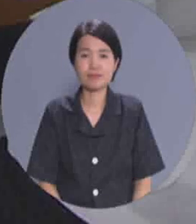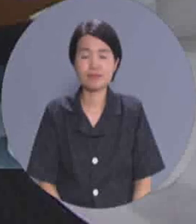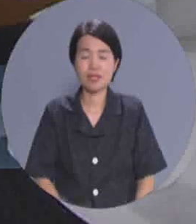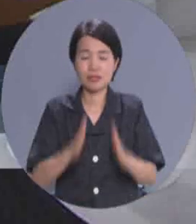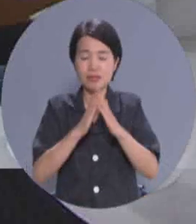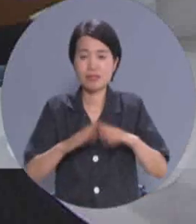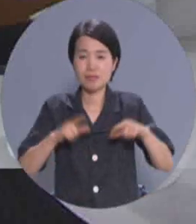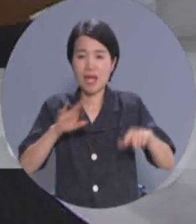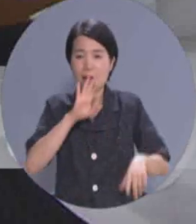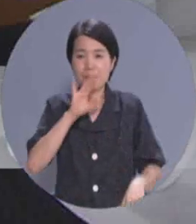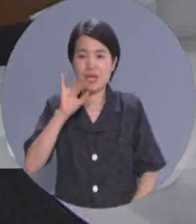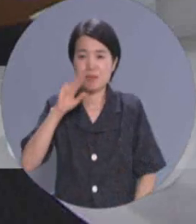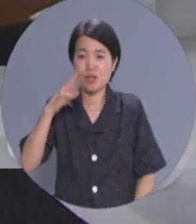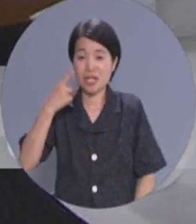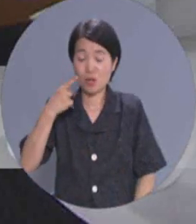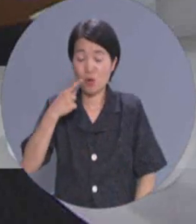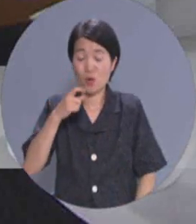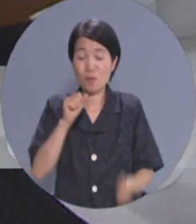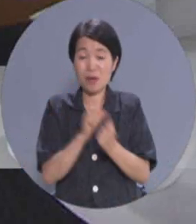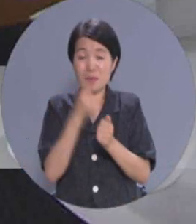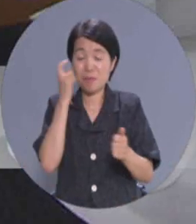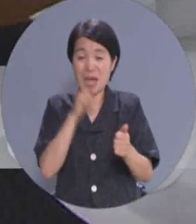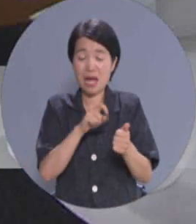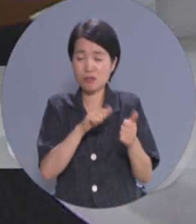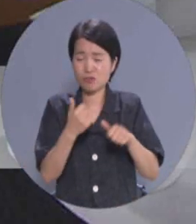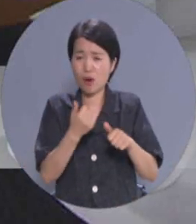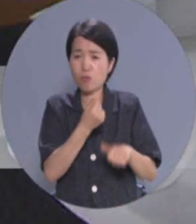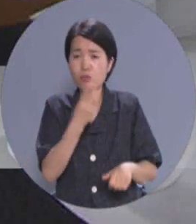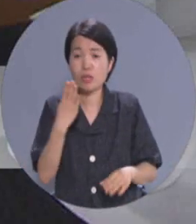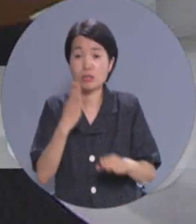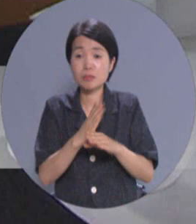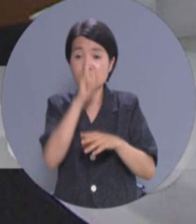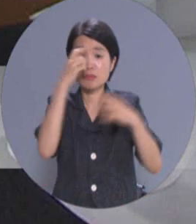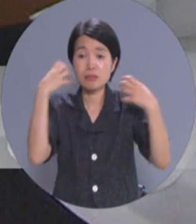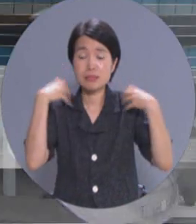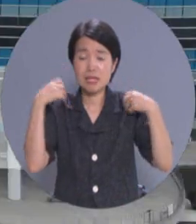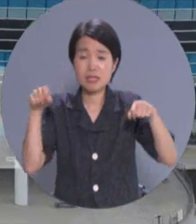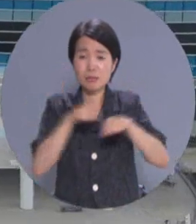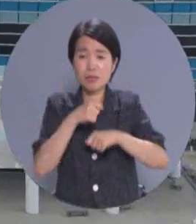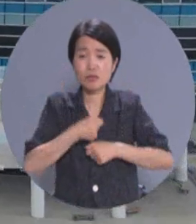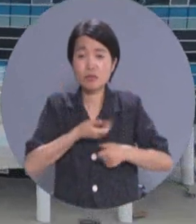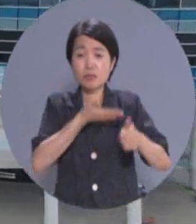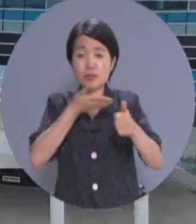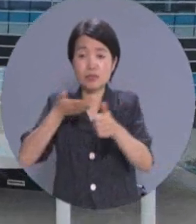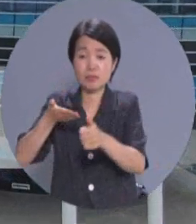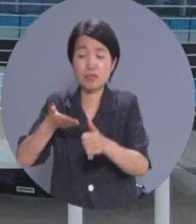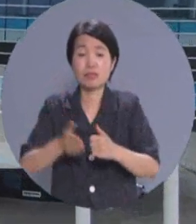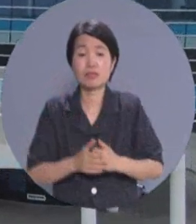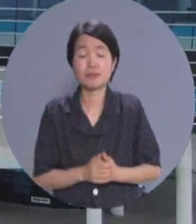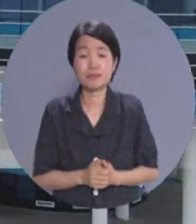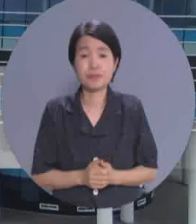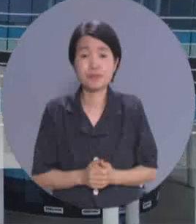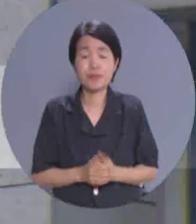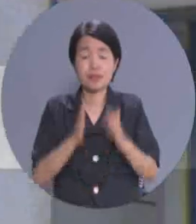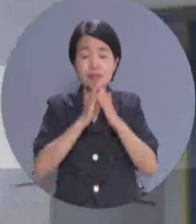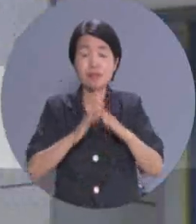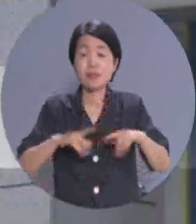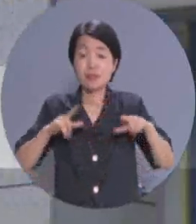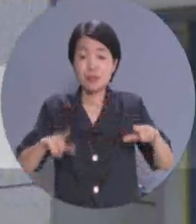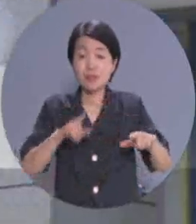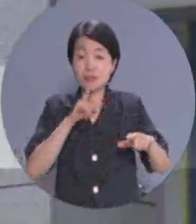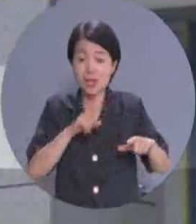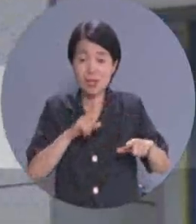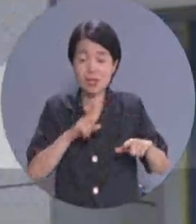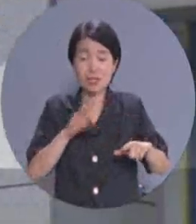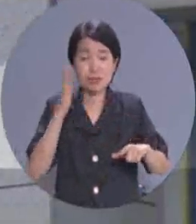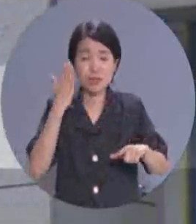전남에서 비브리어 패혈증 사망자가 있다라 발생함에 따라 보건당국이 각별한 주의를 당부했습니다 전라남도에 따르면